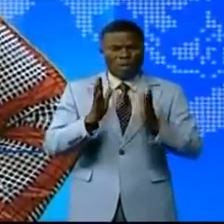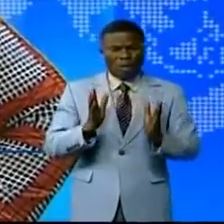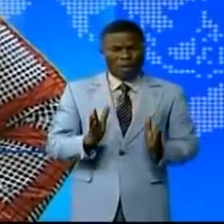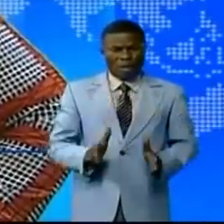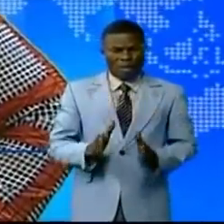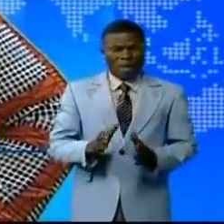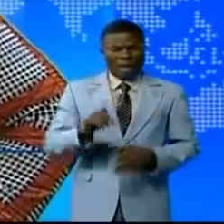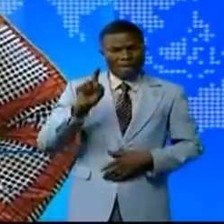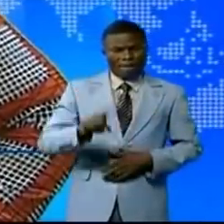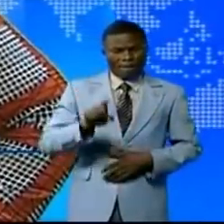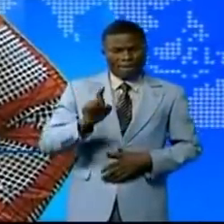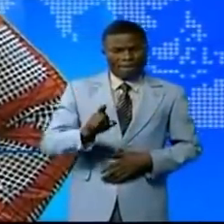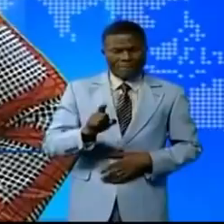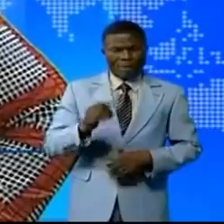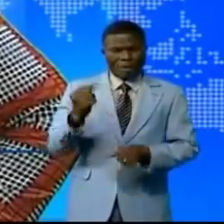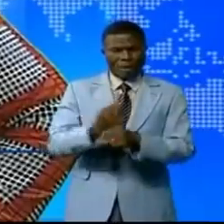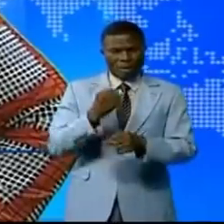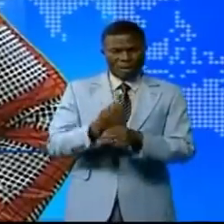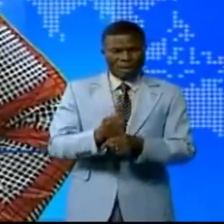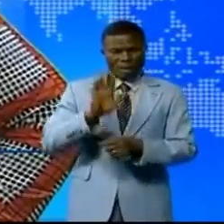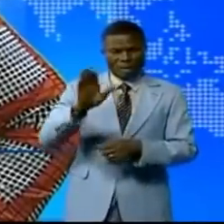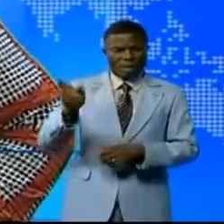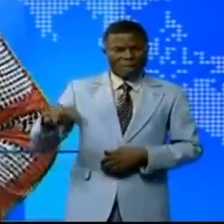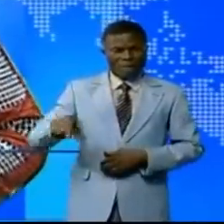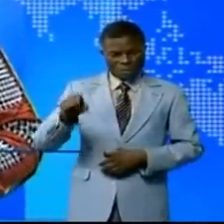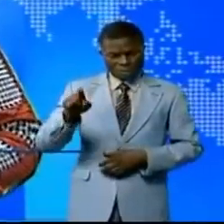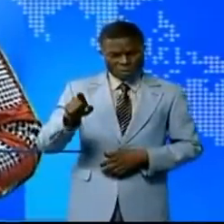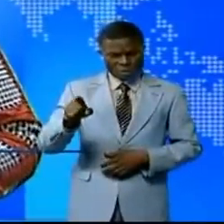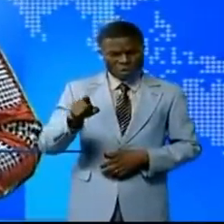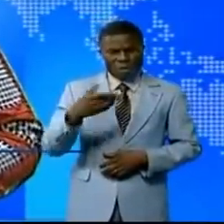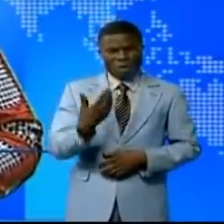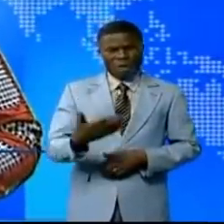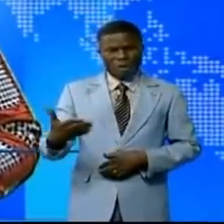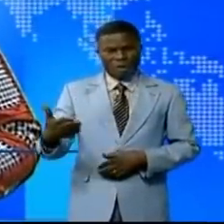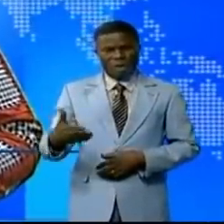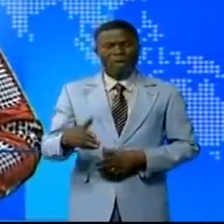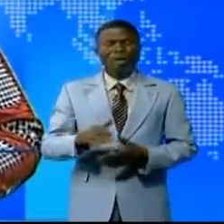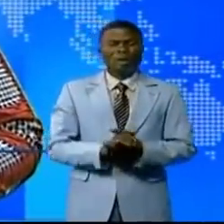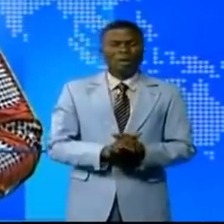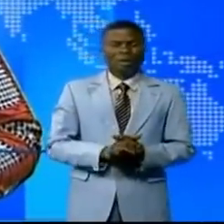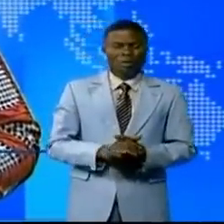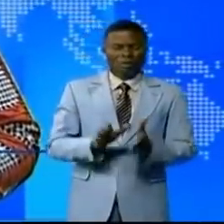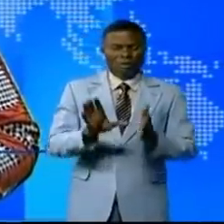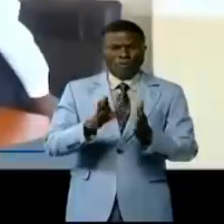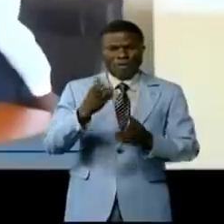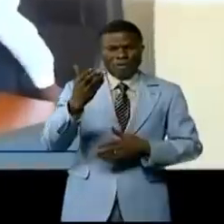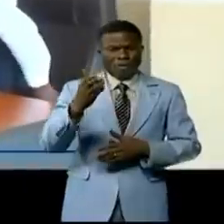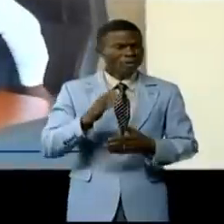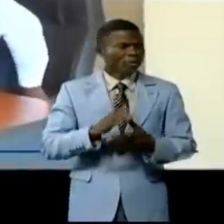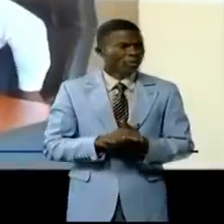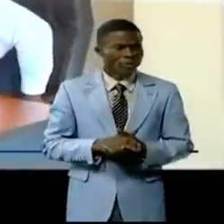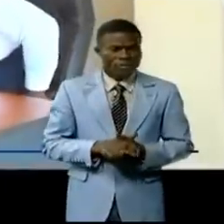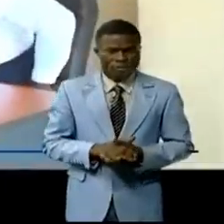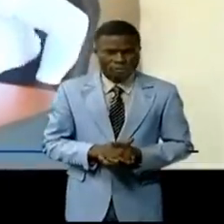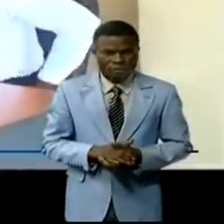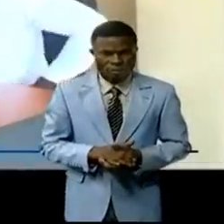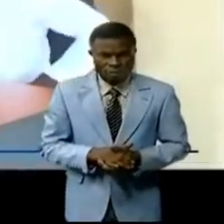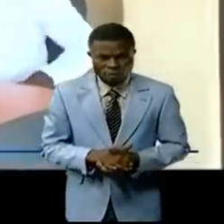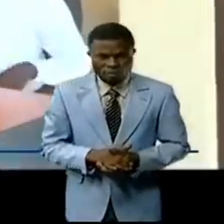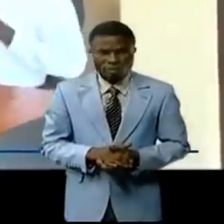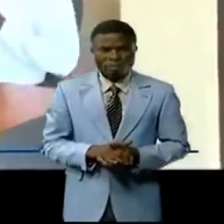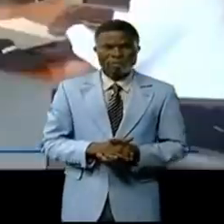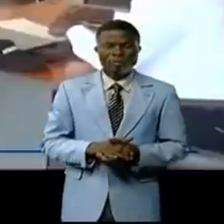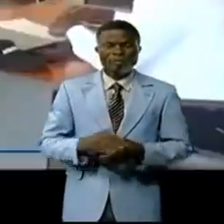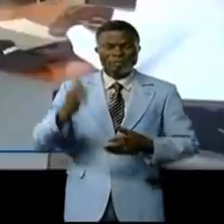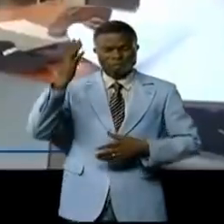aspirent à investir dans différents domaines de son entité. Regardez. Tant que connaît